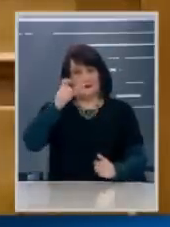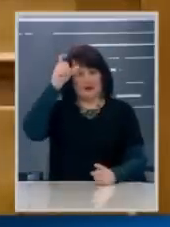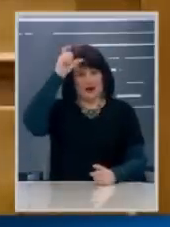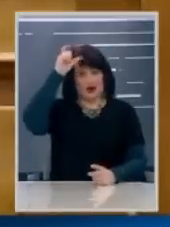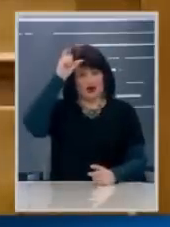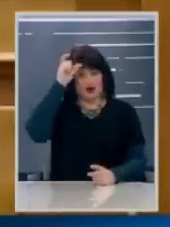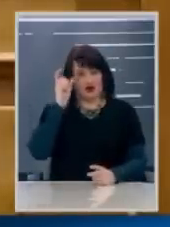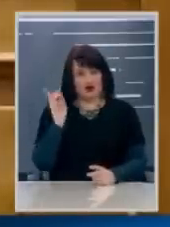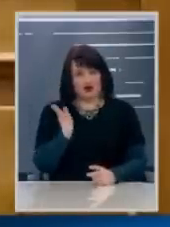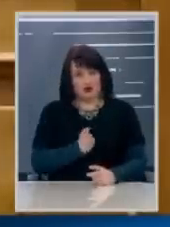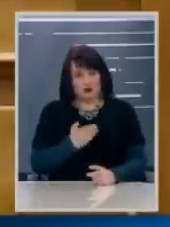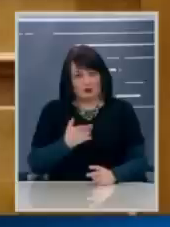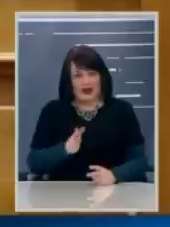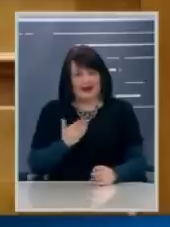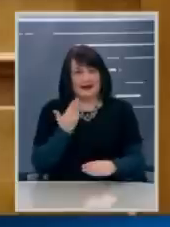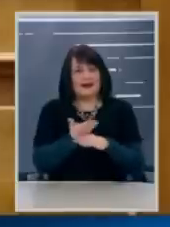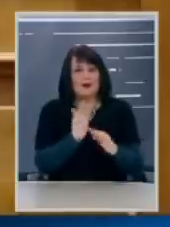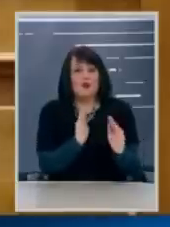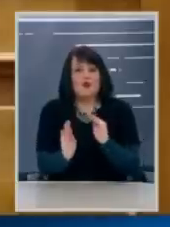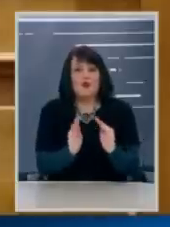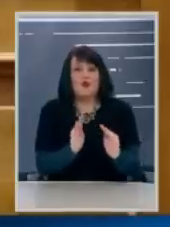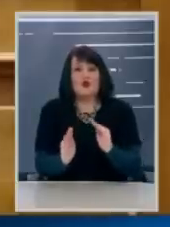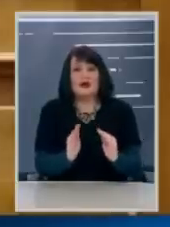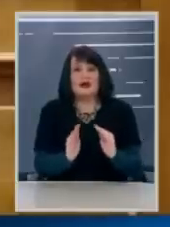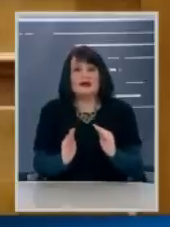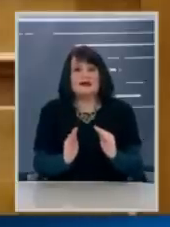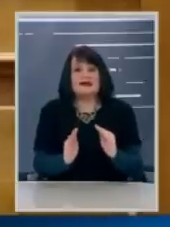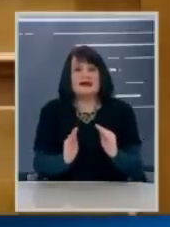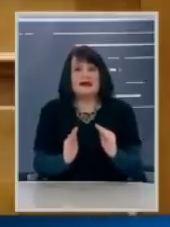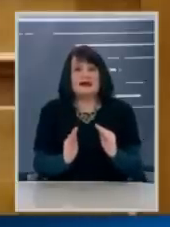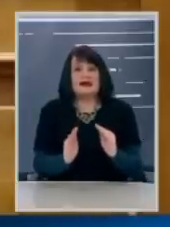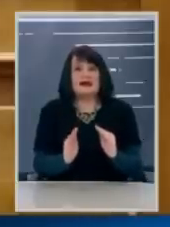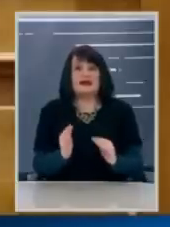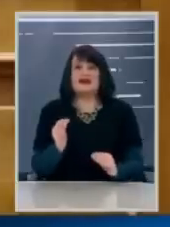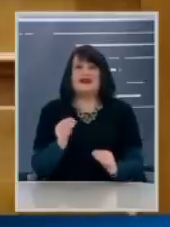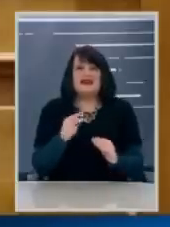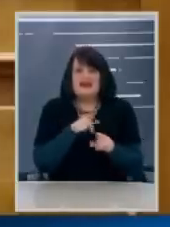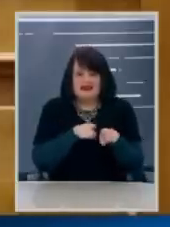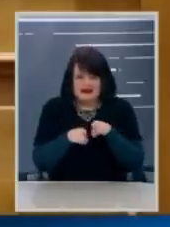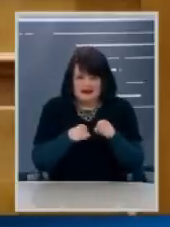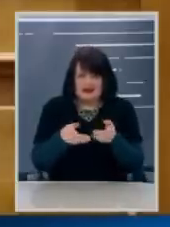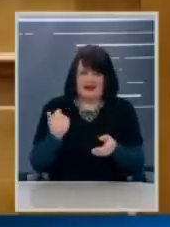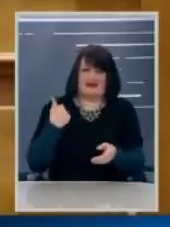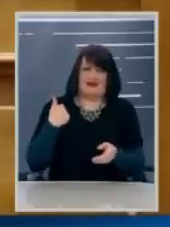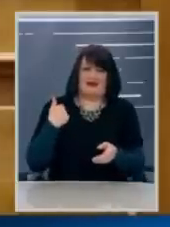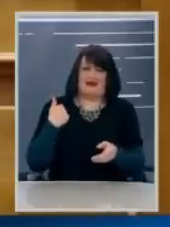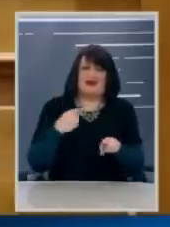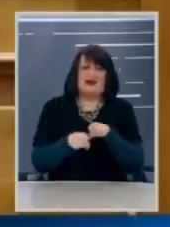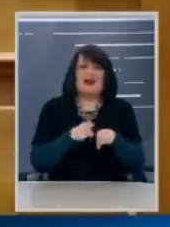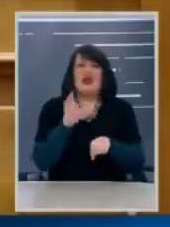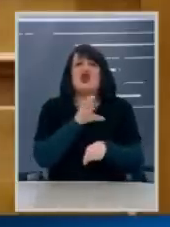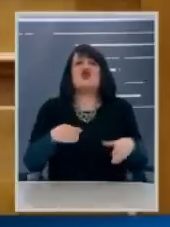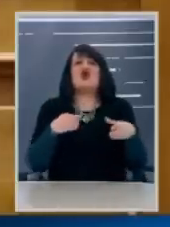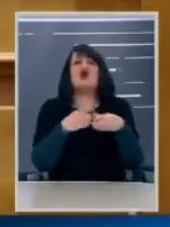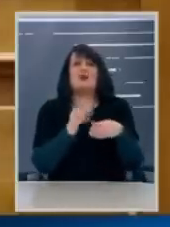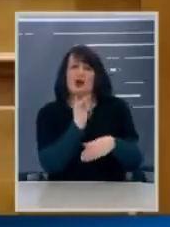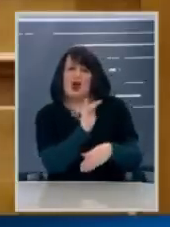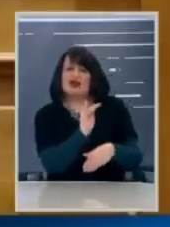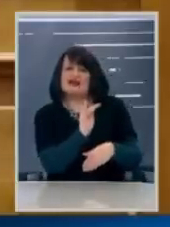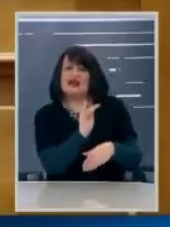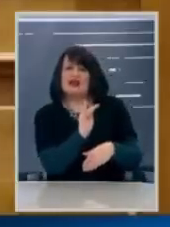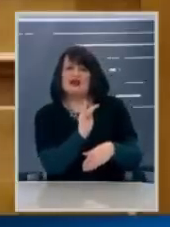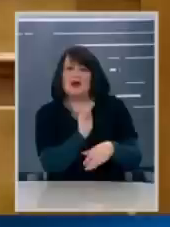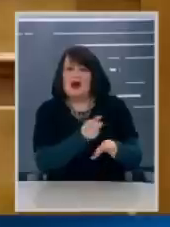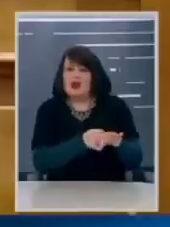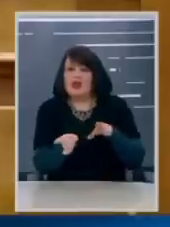άσυλο. Υπάρχουν δύο Τούρκοι, κυρίες και κύριοι. Θα μου πείτε τι σχέση έχει με την ερώτηση για το Eurogroup.